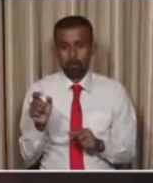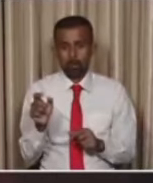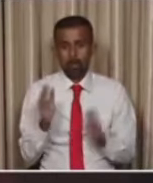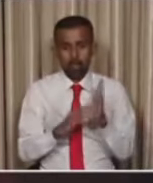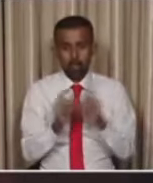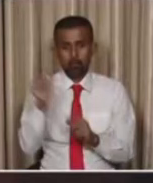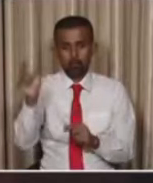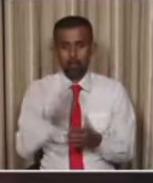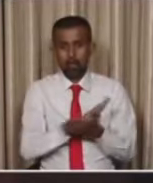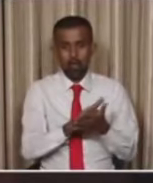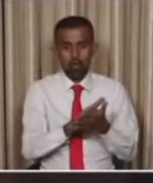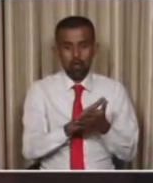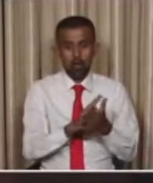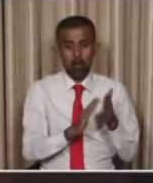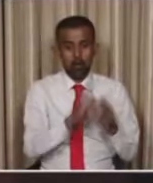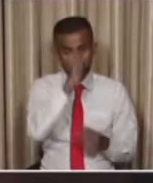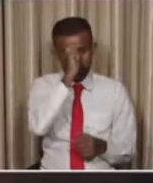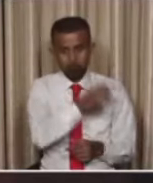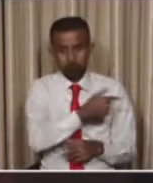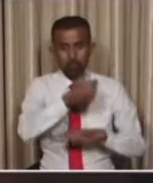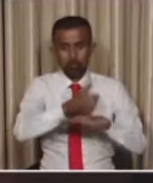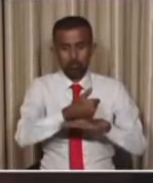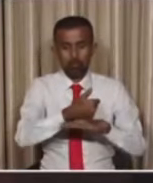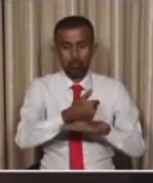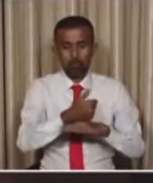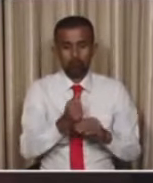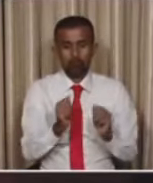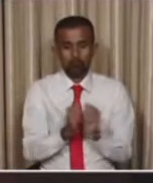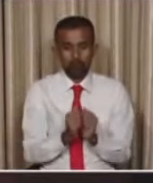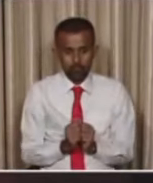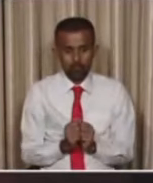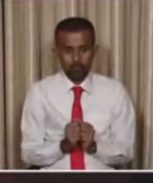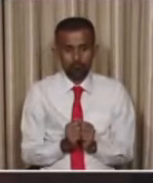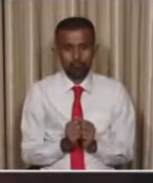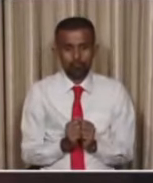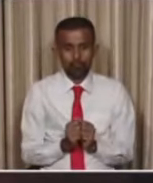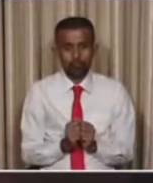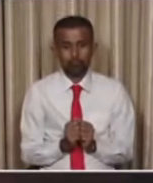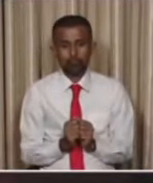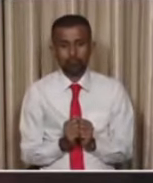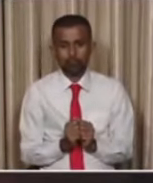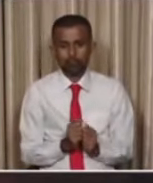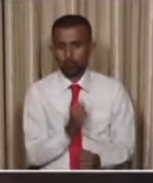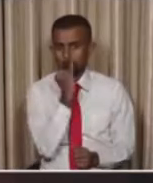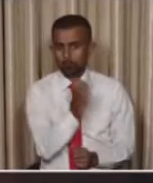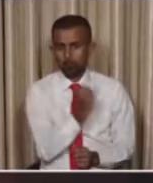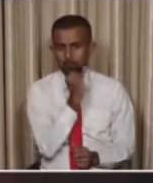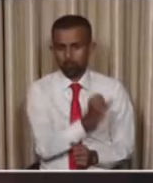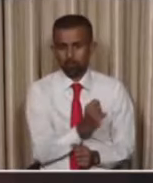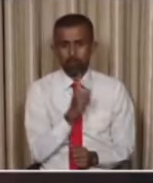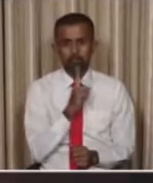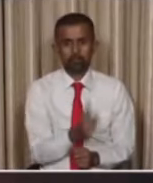ඇමතිවරයා හර්ෂ ඩිසිල්වා මැතිතුමා සභාපති හැටියට ක්‍රියාත්මක කරපු ක්‍රියාදාමය දෝෂ දර්ශනයට ලක්